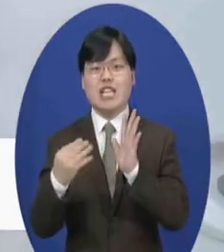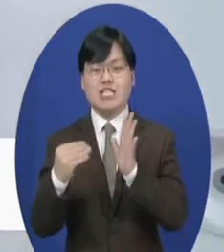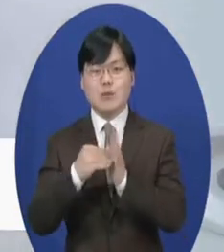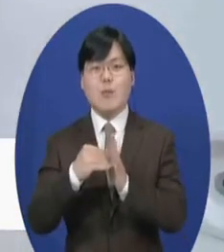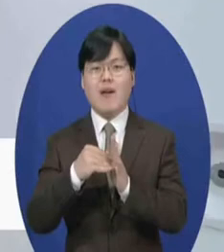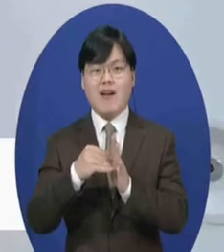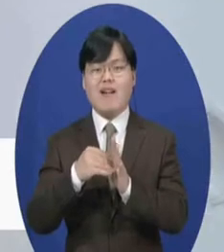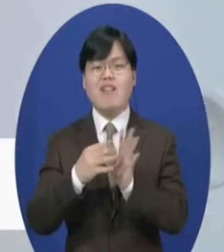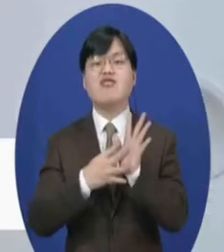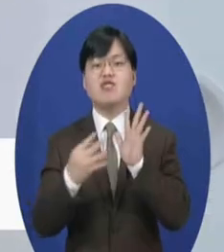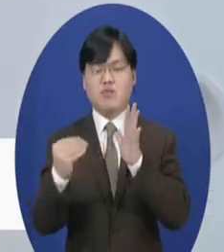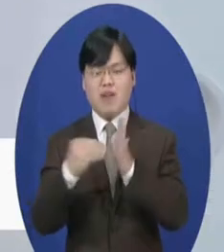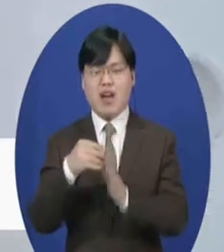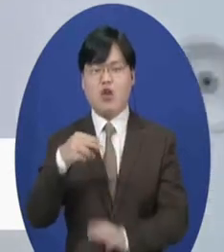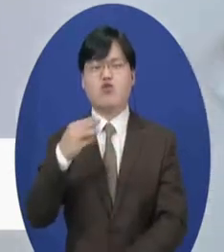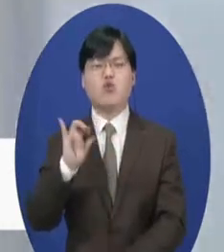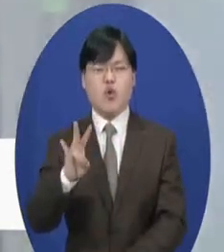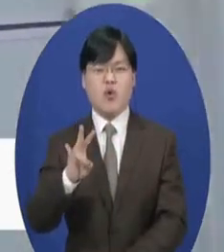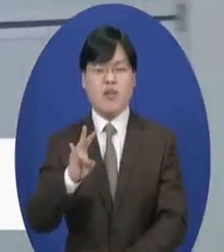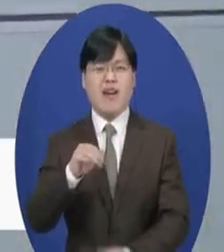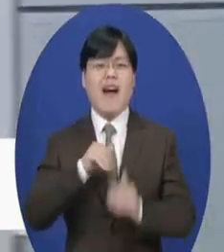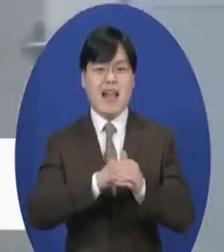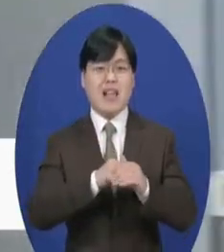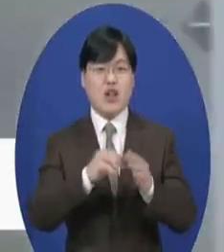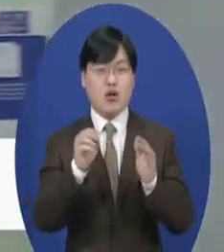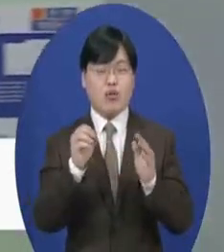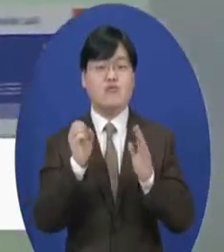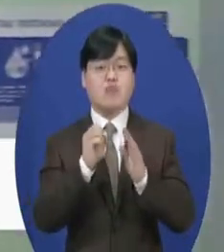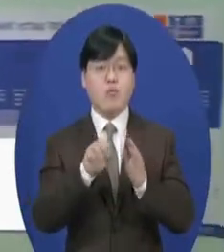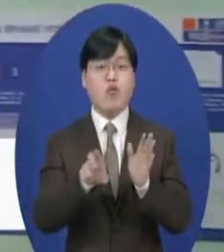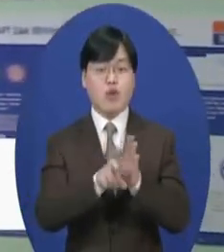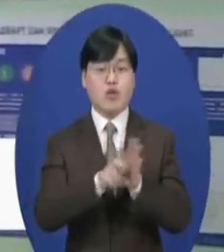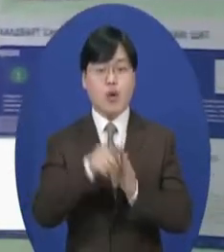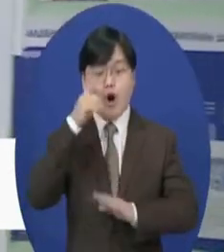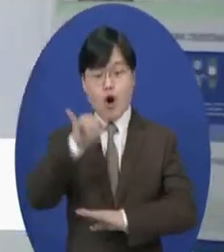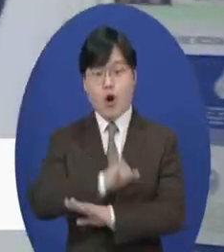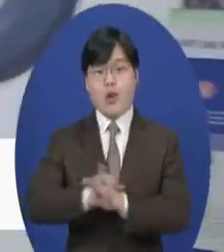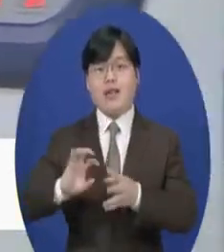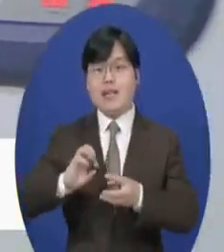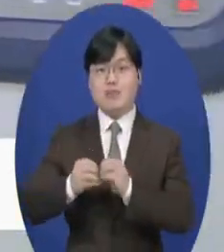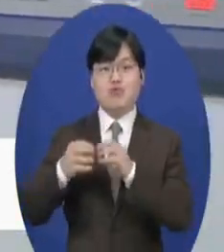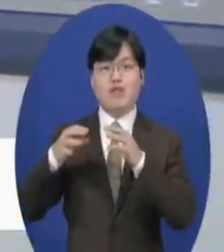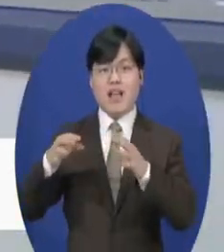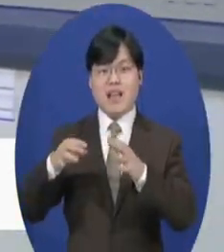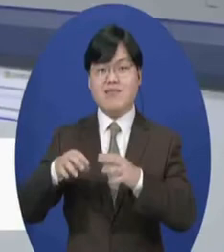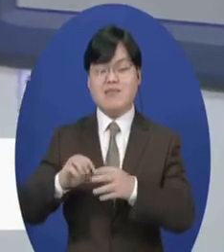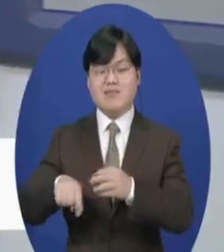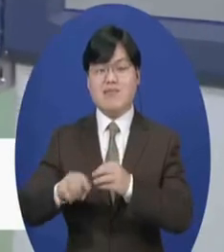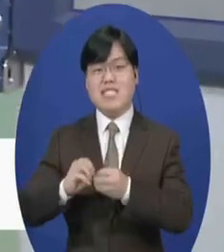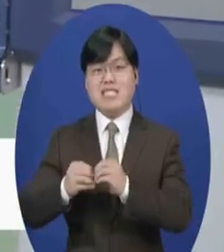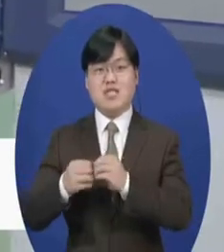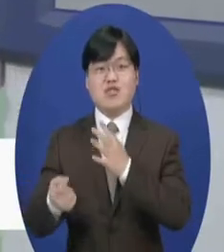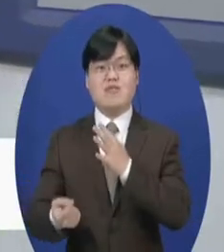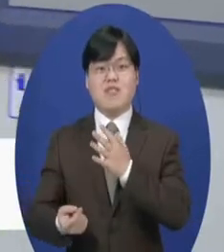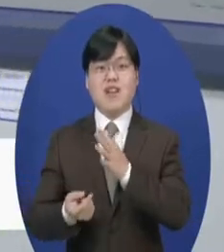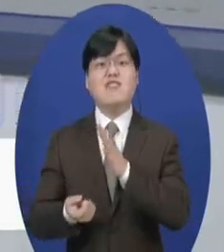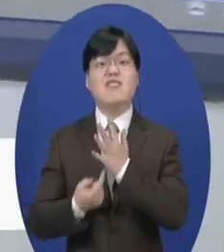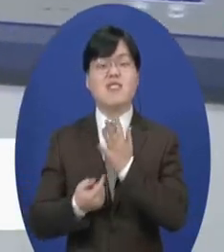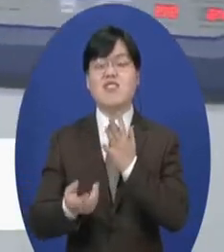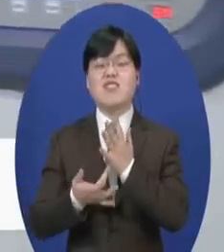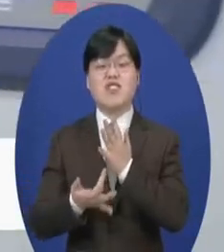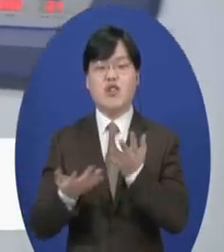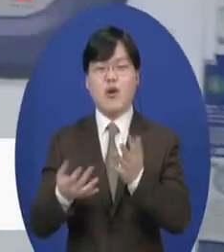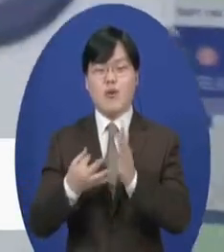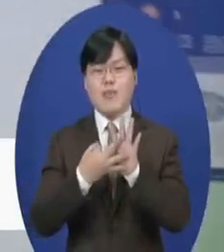бол багтана. Тэгэхээр Монгол улс яг энэ үндэсний төвийн хэмжээнд суурилсан байгаа эдгээр тоног төхөөрөмжөнд бол нэг удаадаа